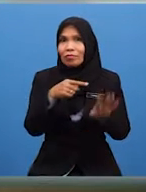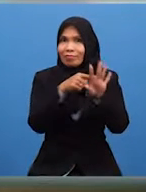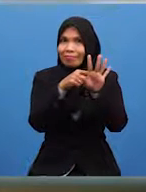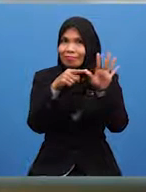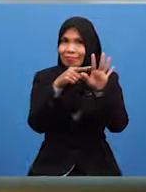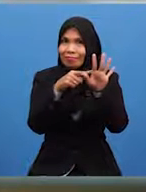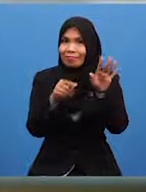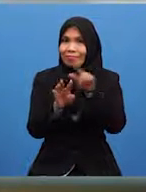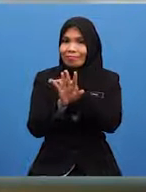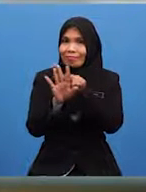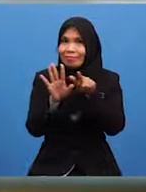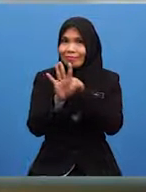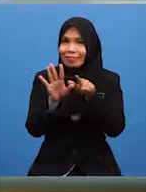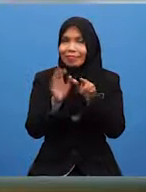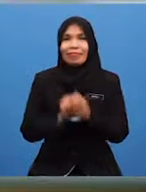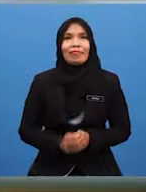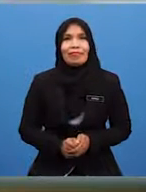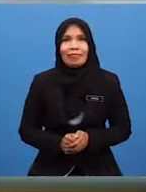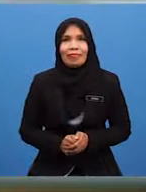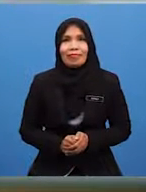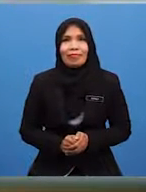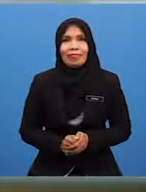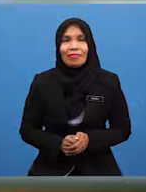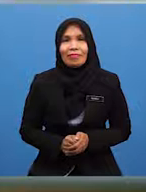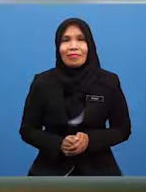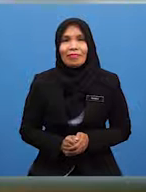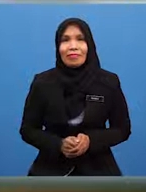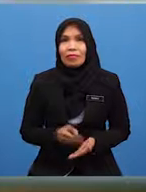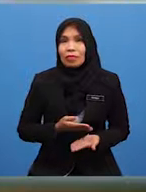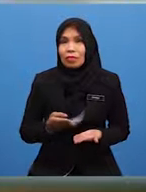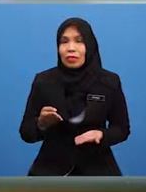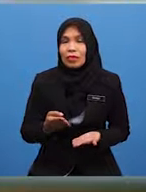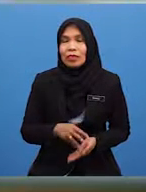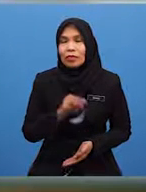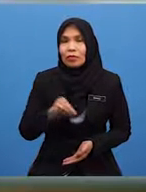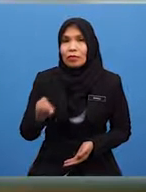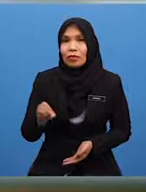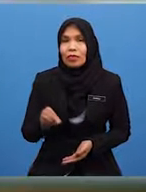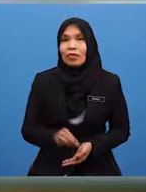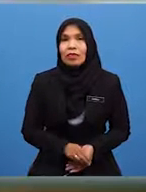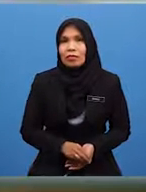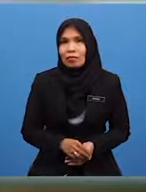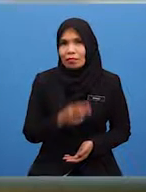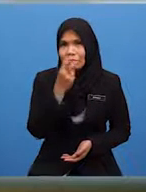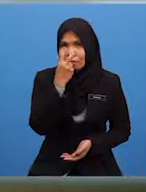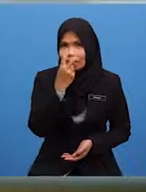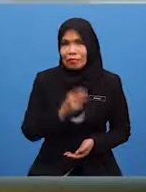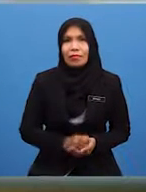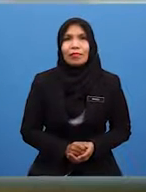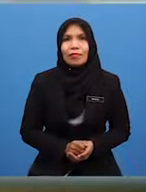murid-murid, terutamanya bagi murid kurang upaya penglihatan yang